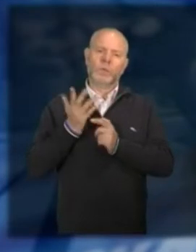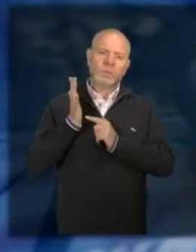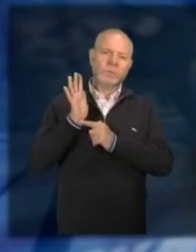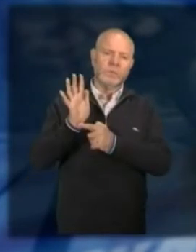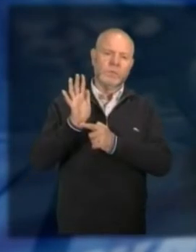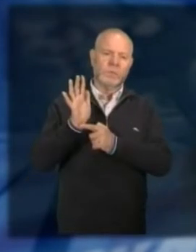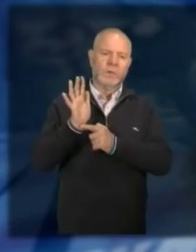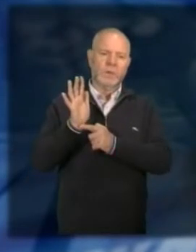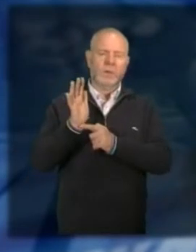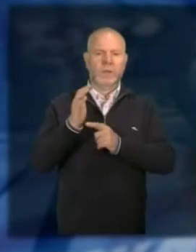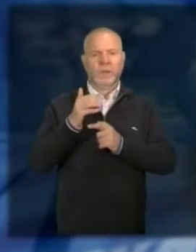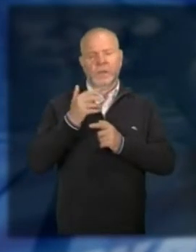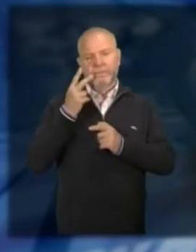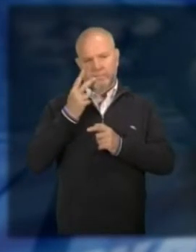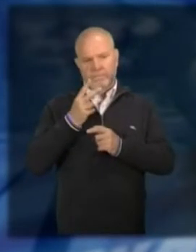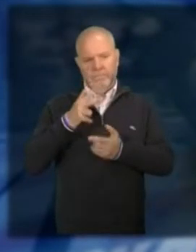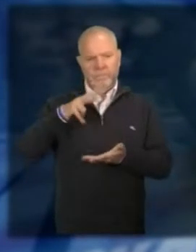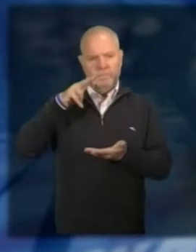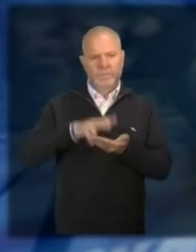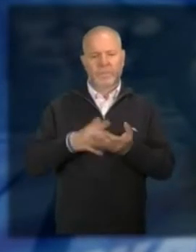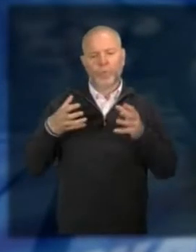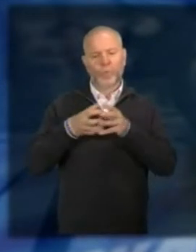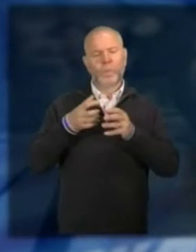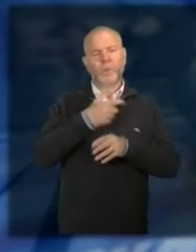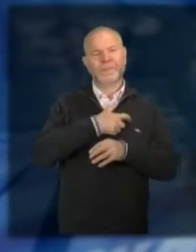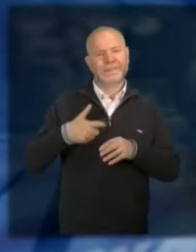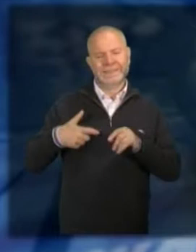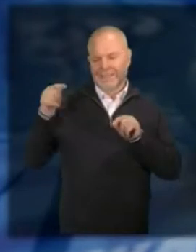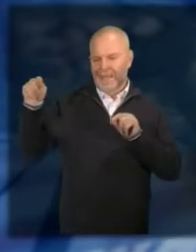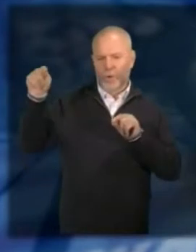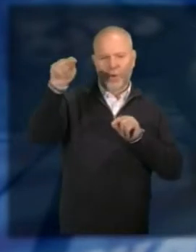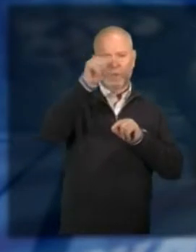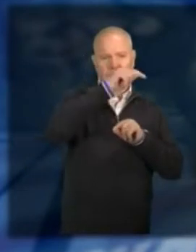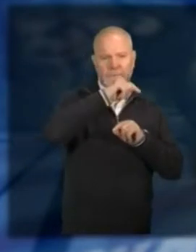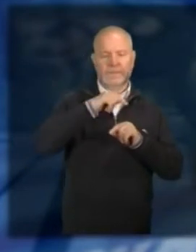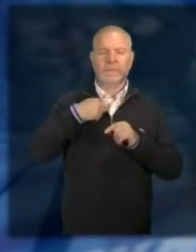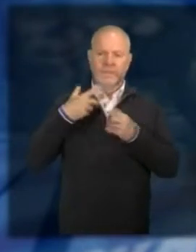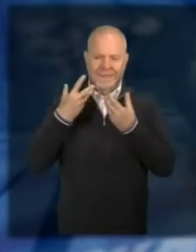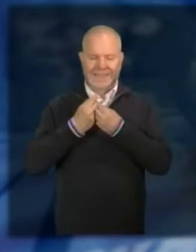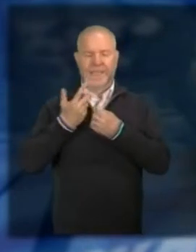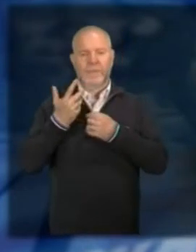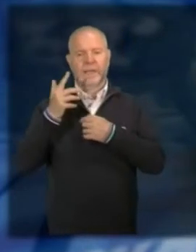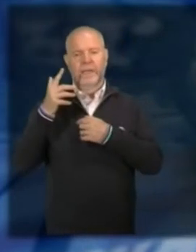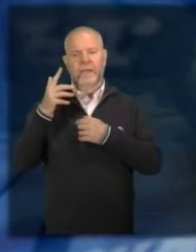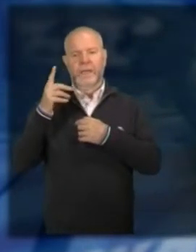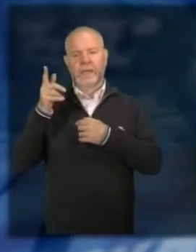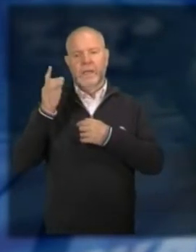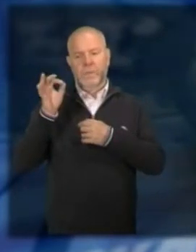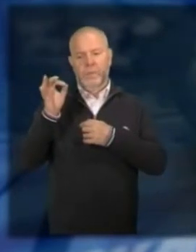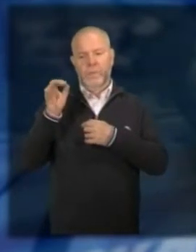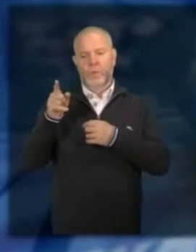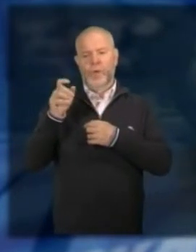È stato condiviso e approvato dal Comitato dei Sindaci e da lì siamo partiti insieme ad AS, la SERT, Contorno